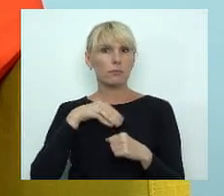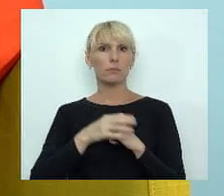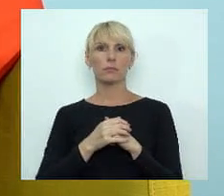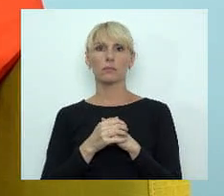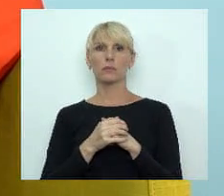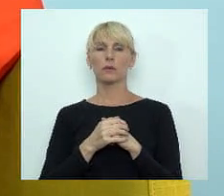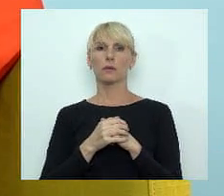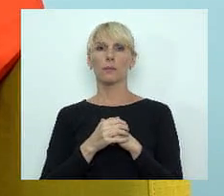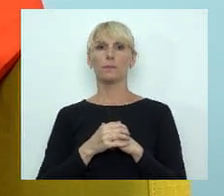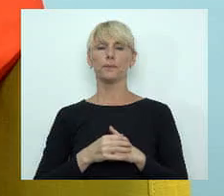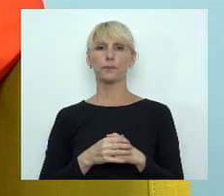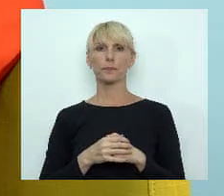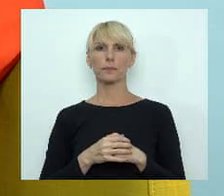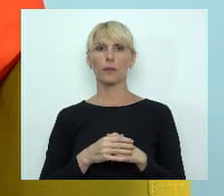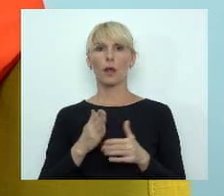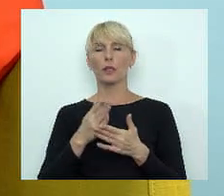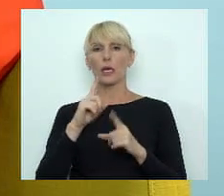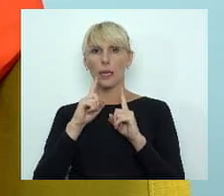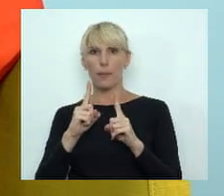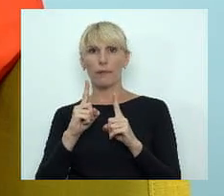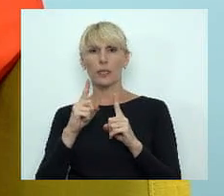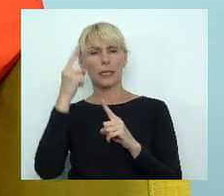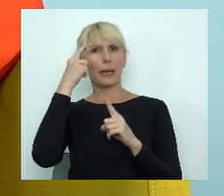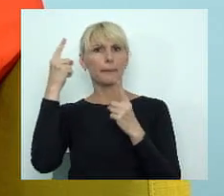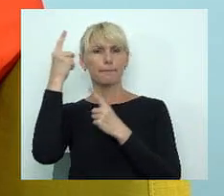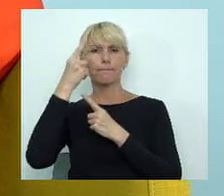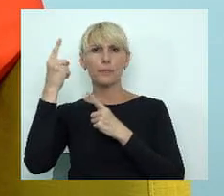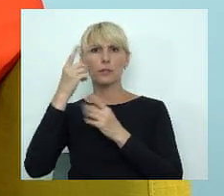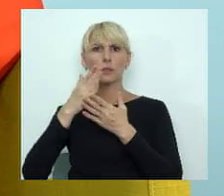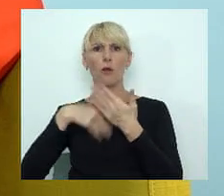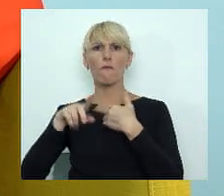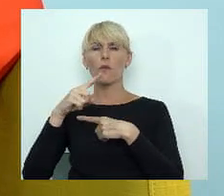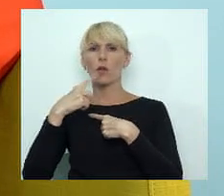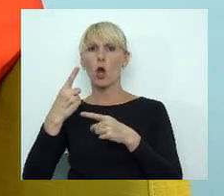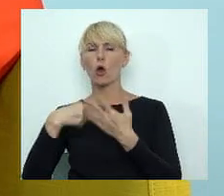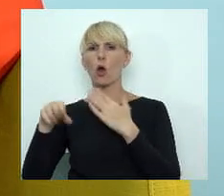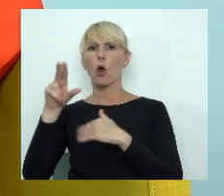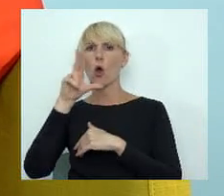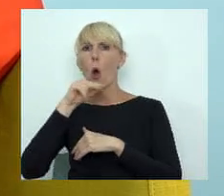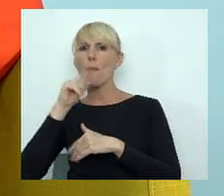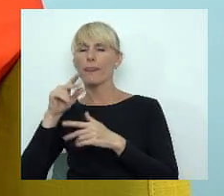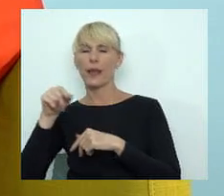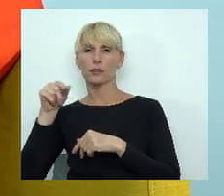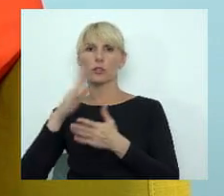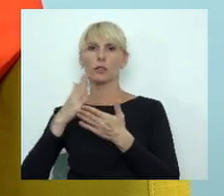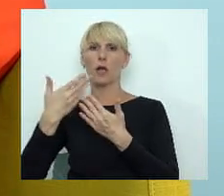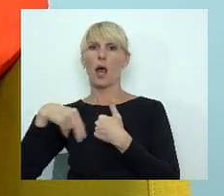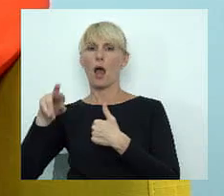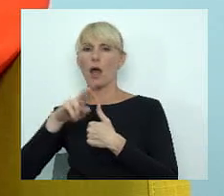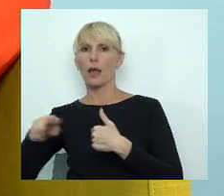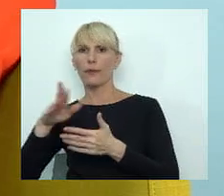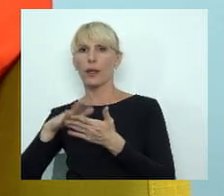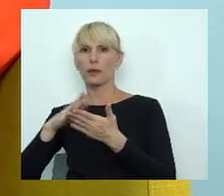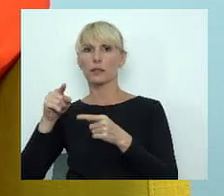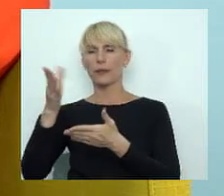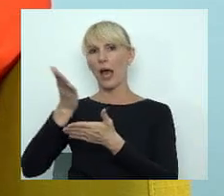popisu interpretacyjnego. Tak myślę sobie o tym, bo akurat w komentarzu do rozporządzenia, którego jestem redaktorem, mi